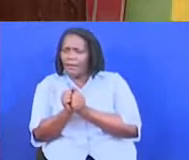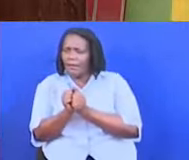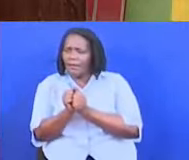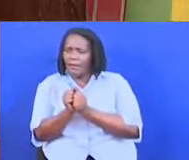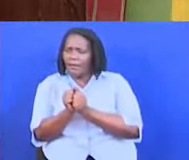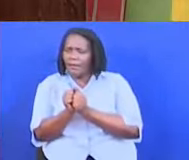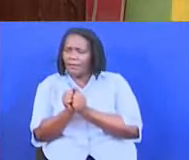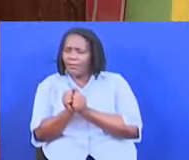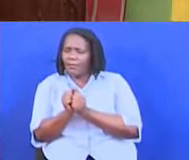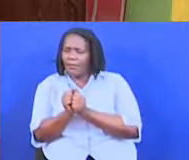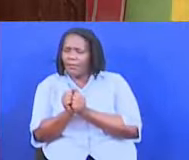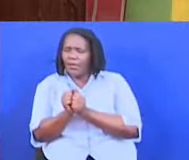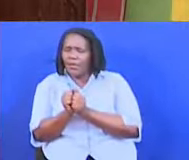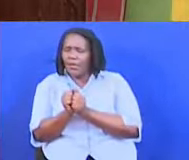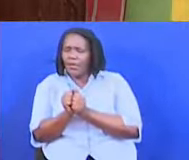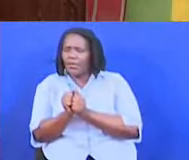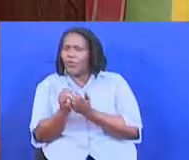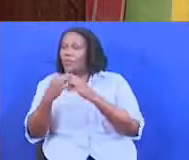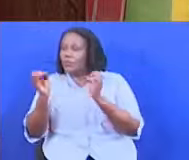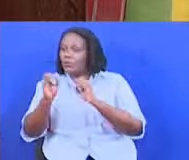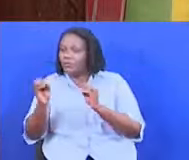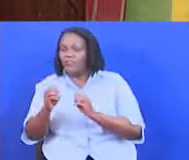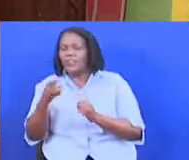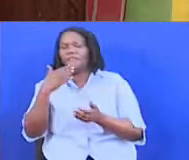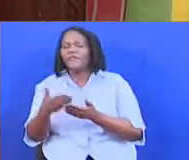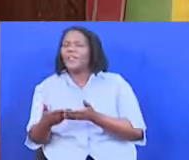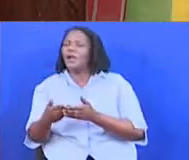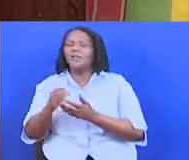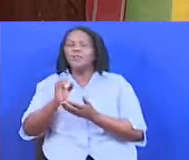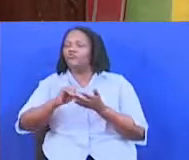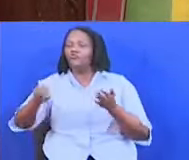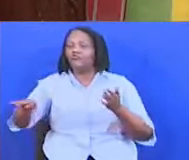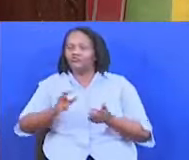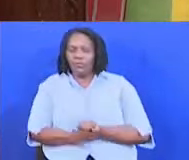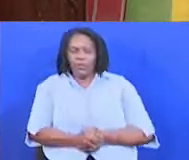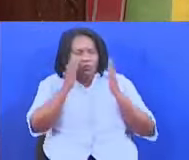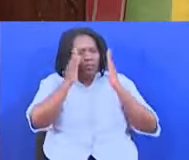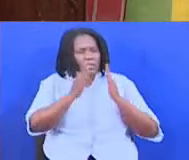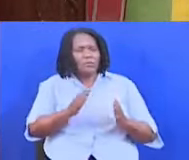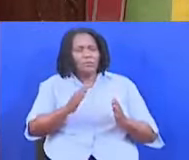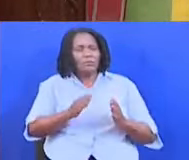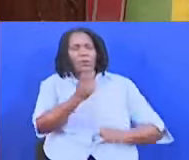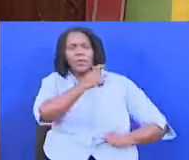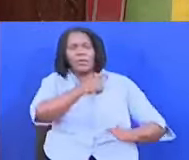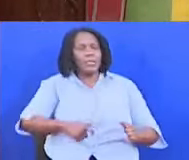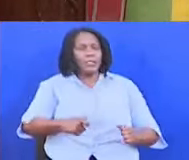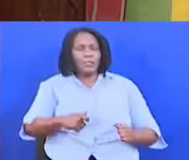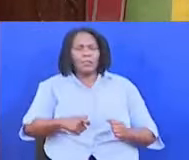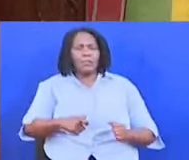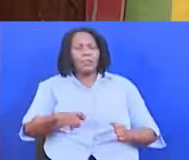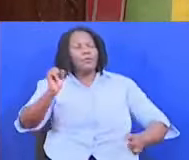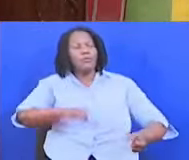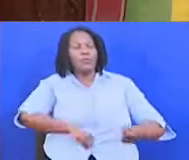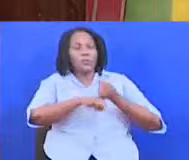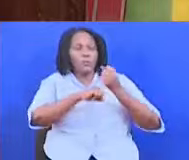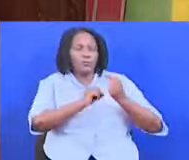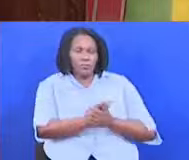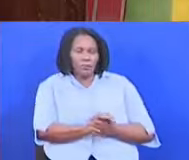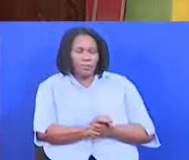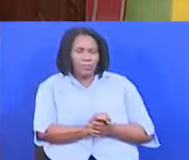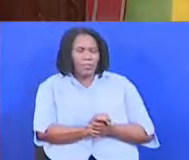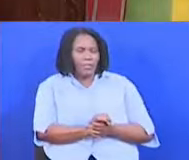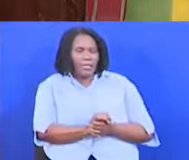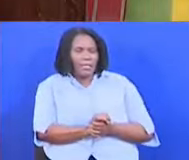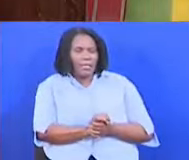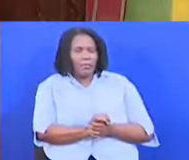aje mwingine. Ni sawa, mimi naunga mkono. Kwa hiyo ninamuunga mkono Mheshimiwa Rais kwa kuitengeneza na kuiunda hii tume, hii mamlaka ya